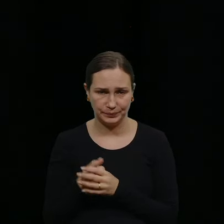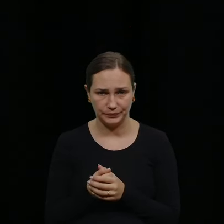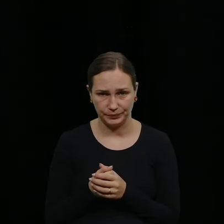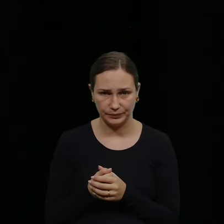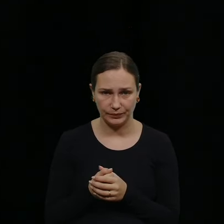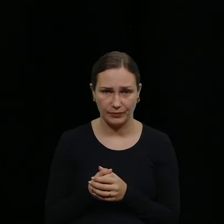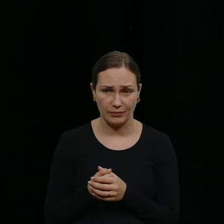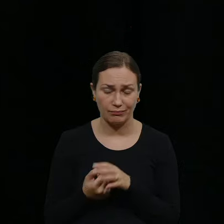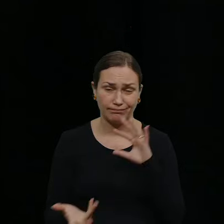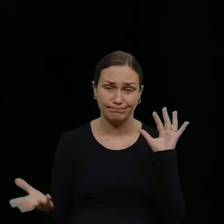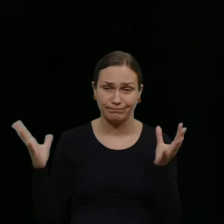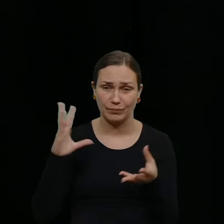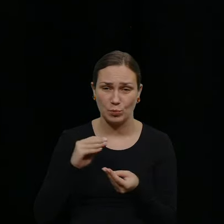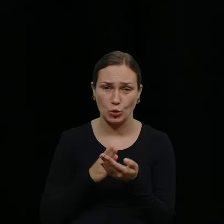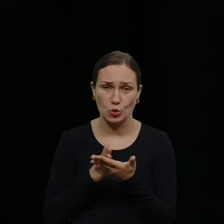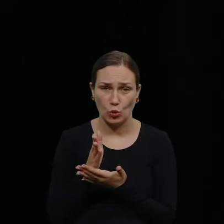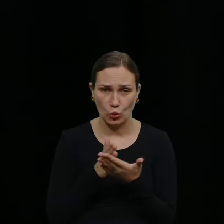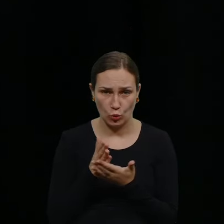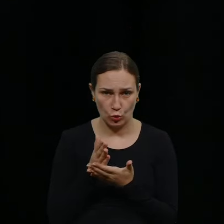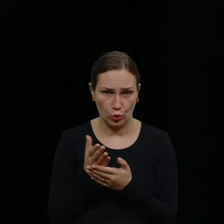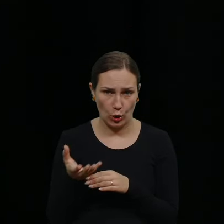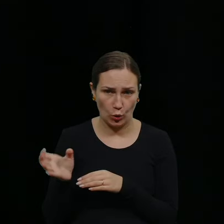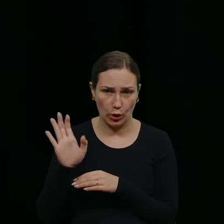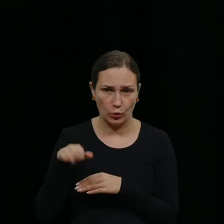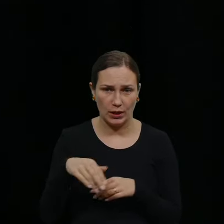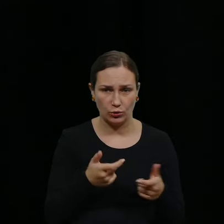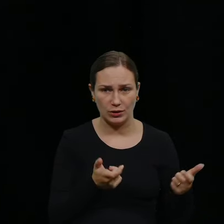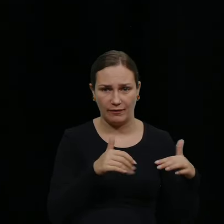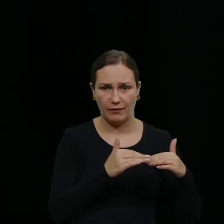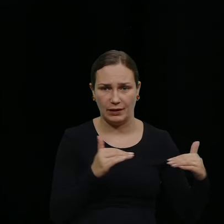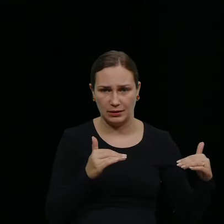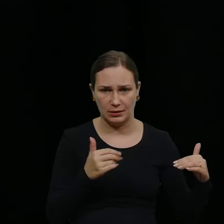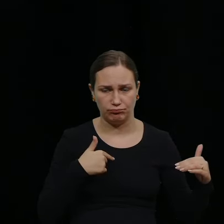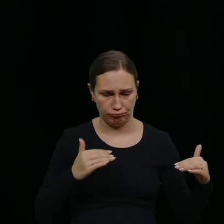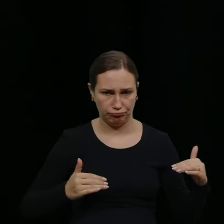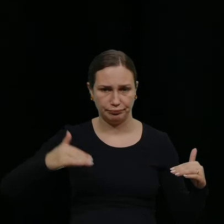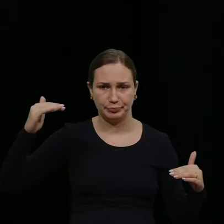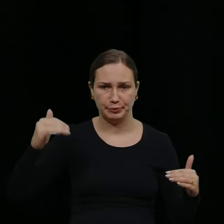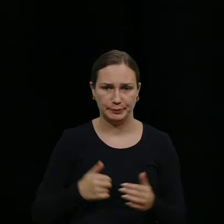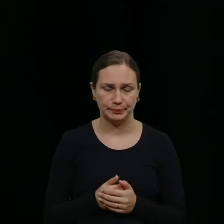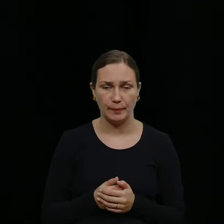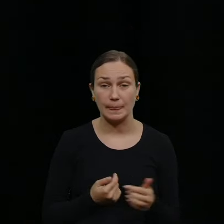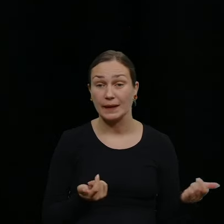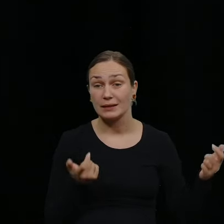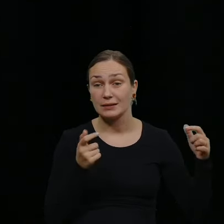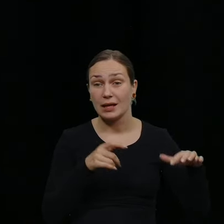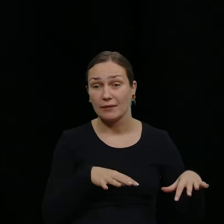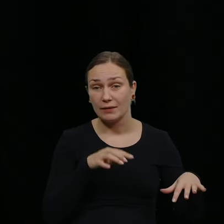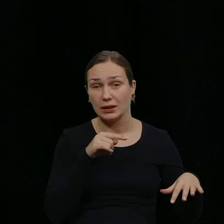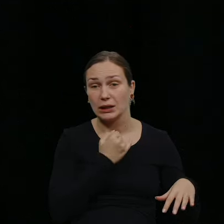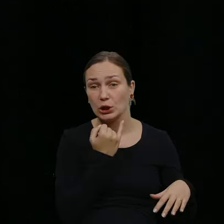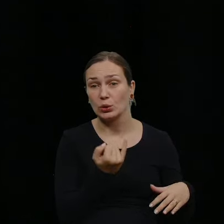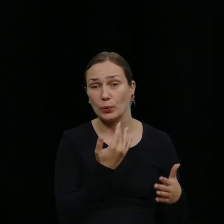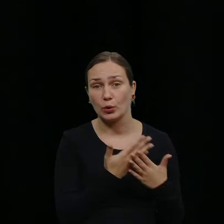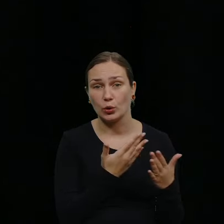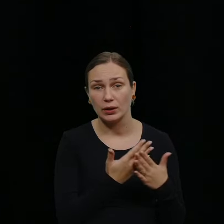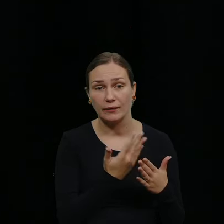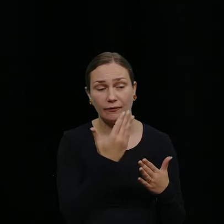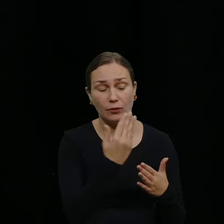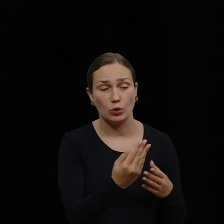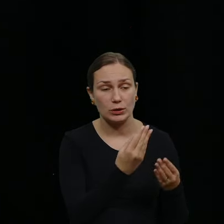manau, kad ta patirtis jinai yra truputį didesnė negu savivaldos lygio ir savivalda man visada įdomu, nes ten